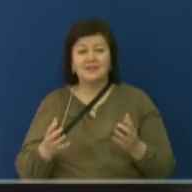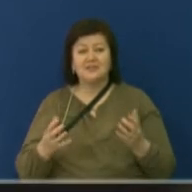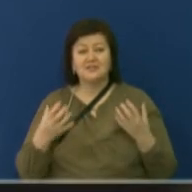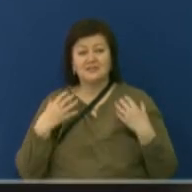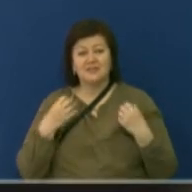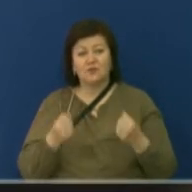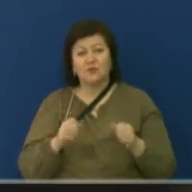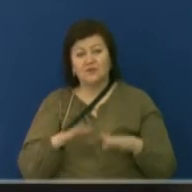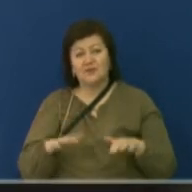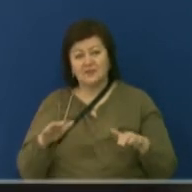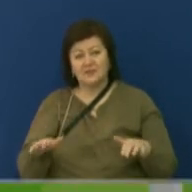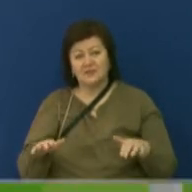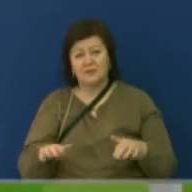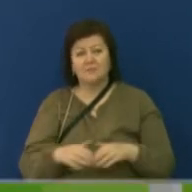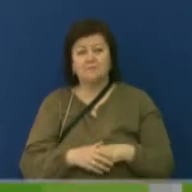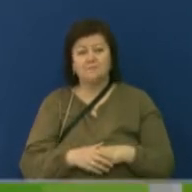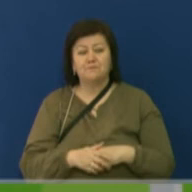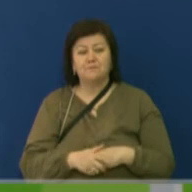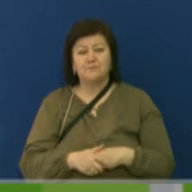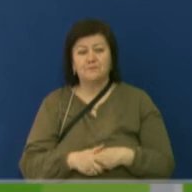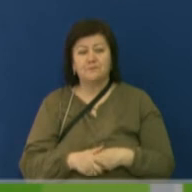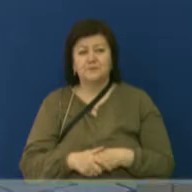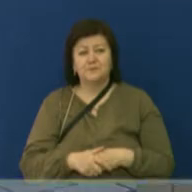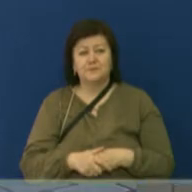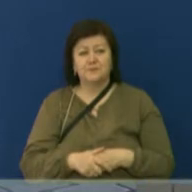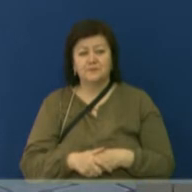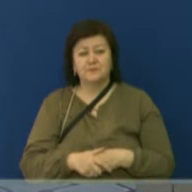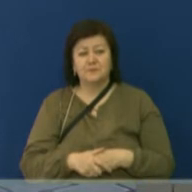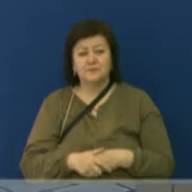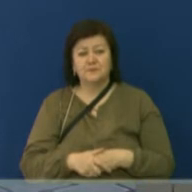отмечают специалисты. Бакытгүл Газиз, Макпал Маратқызы, Елжан Макзумов, телеканал «Семей».